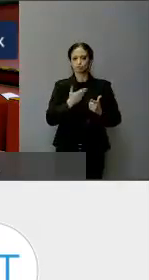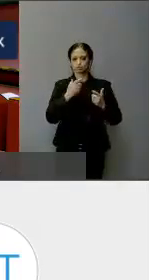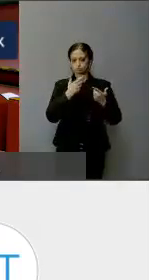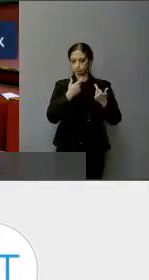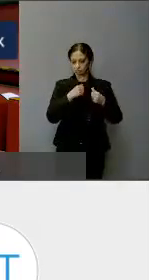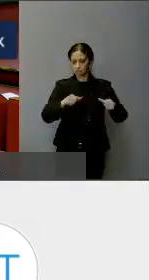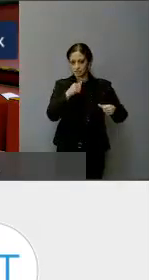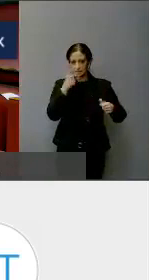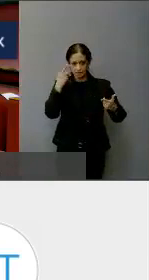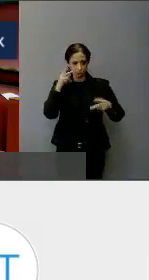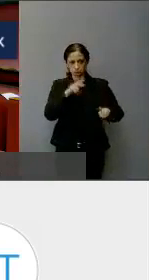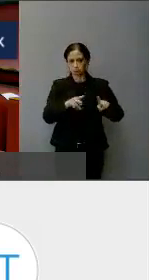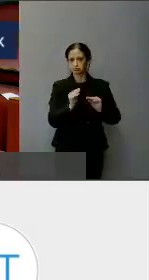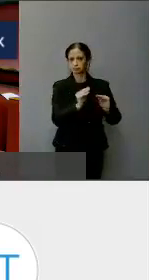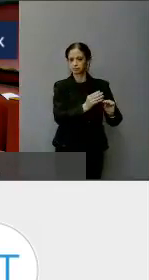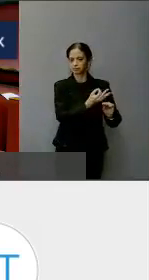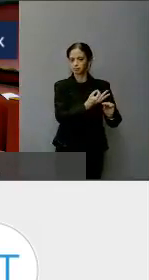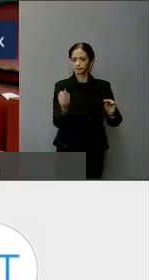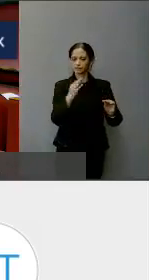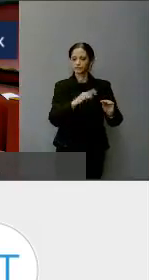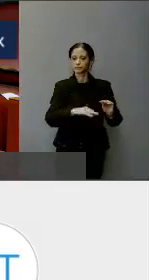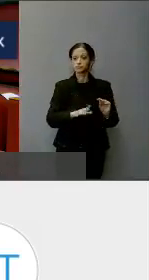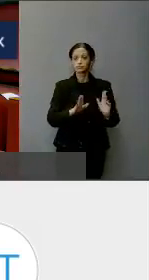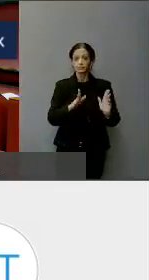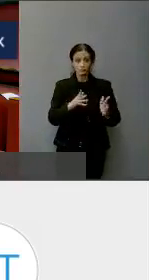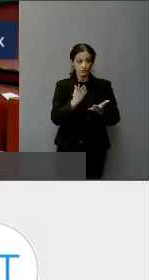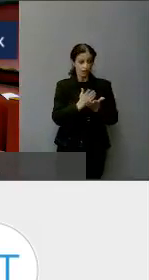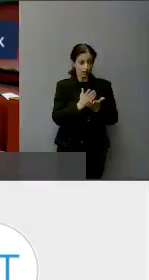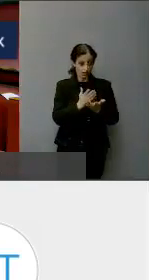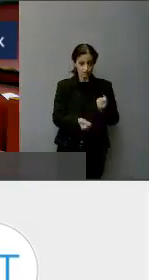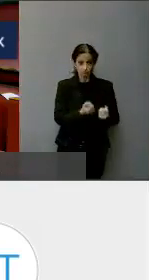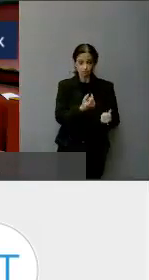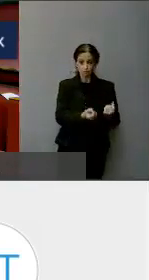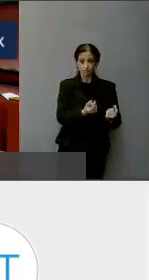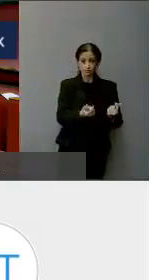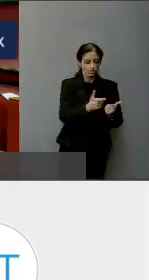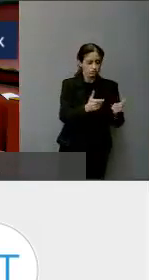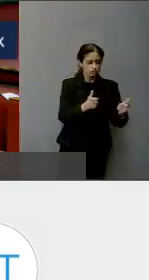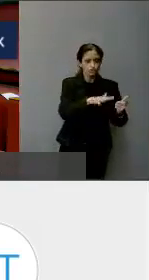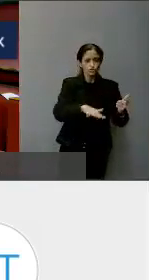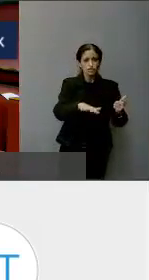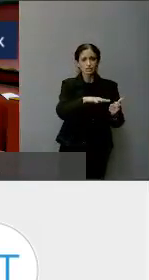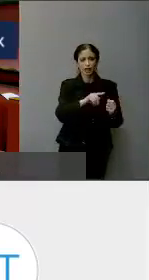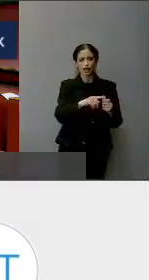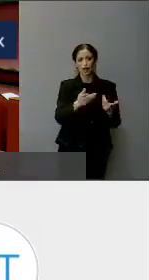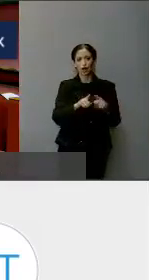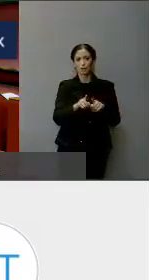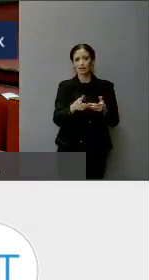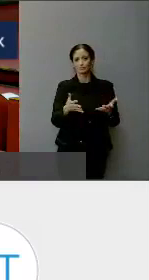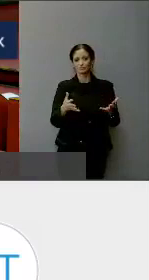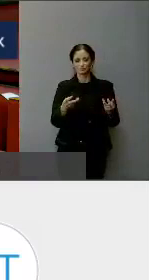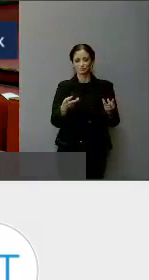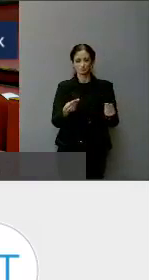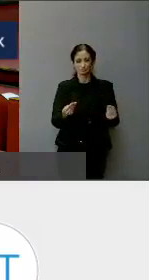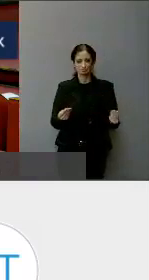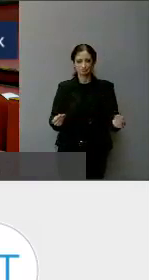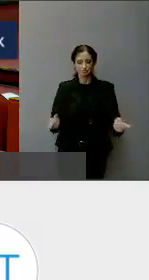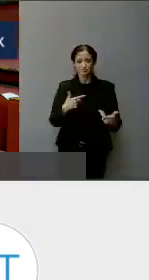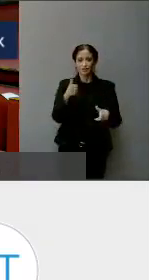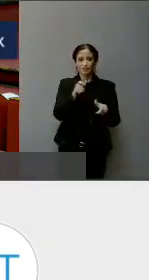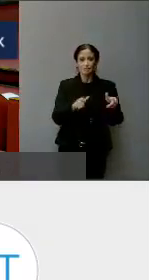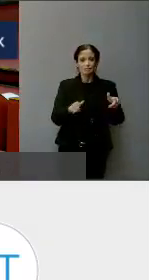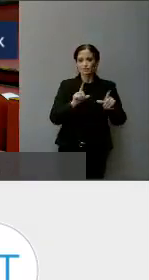sta tutto questo che sta venendo sta venendo in una città che sta morendo perché perde i cittadini